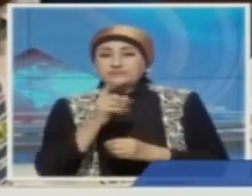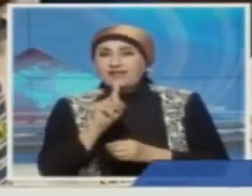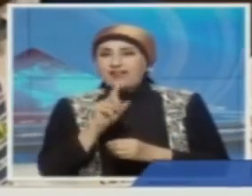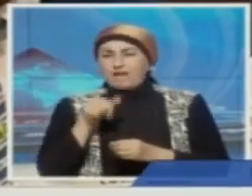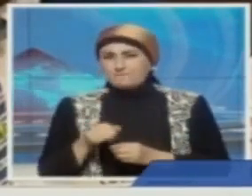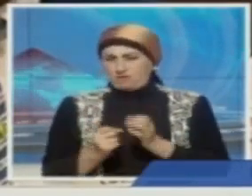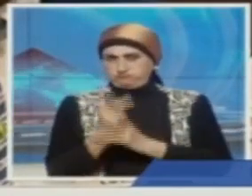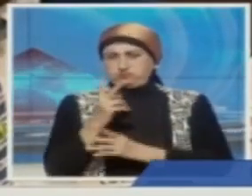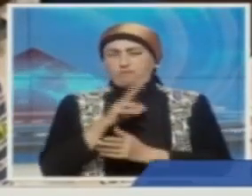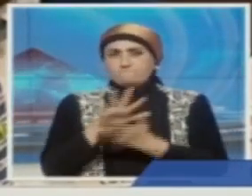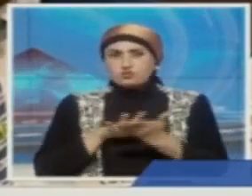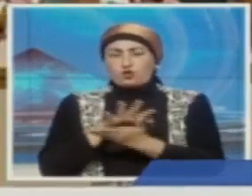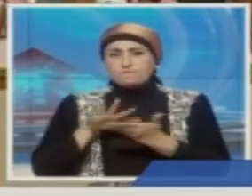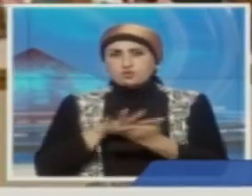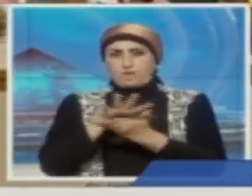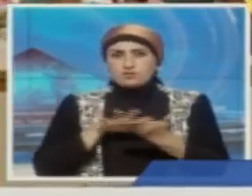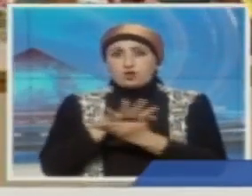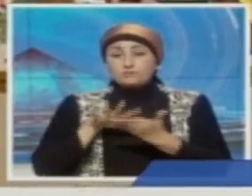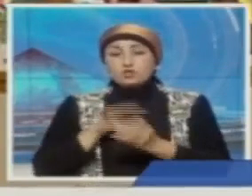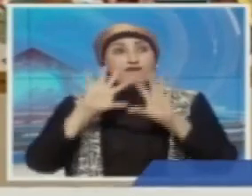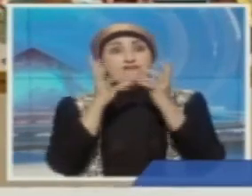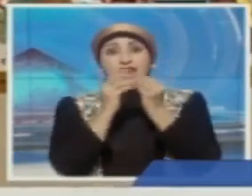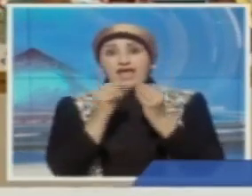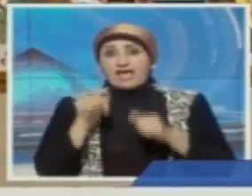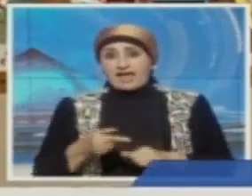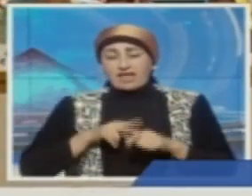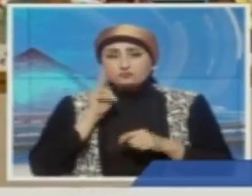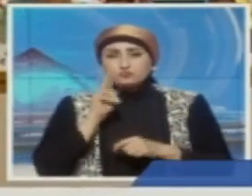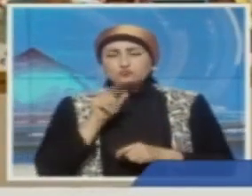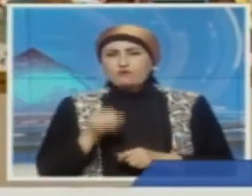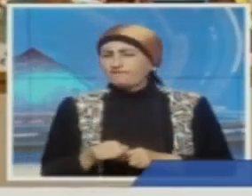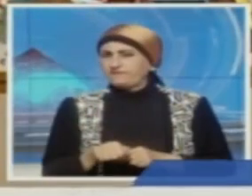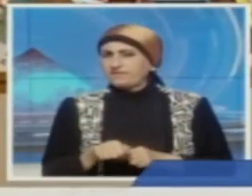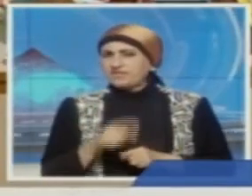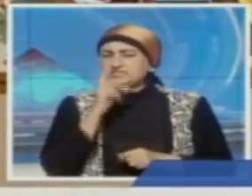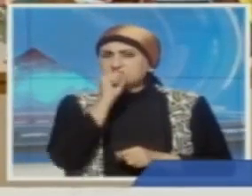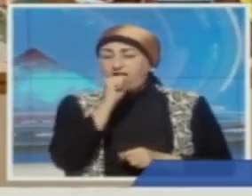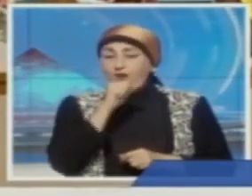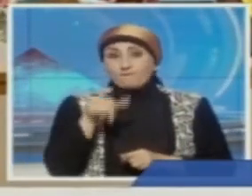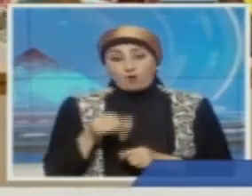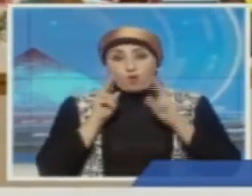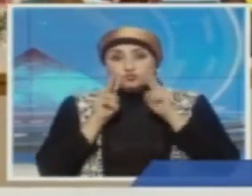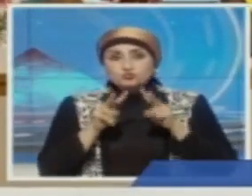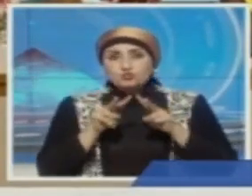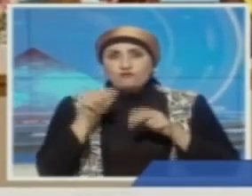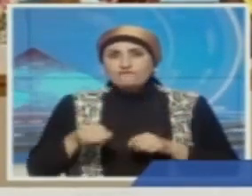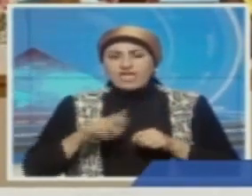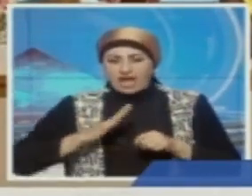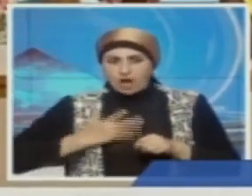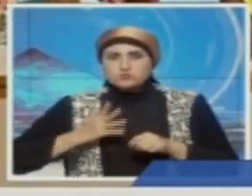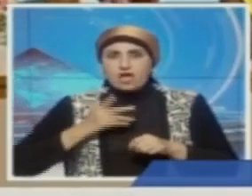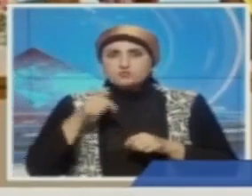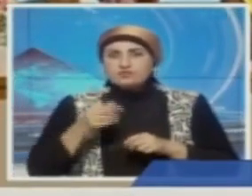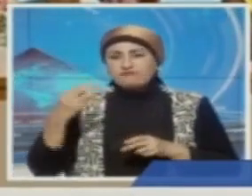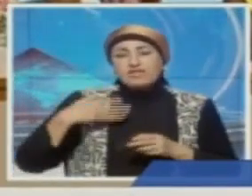الازمات المتتاليه اللي حدثت في المشهد الدولي وظهور اقطاب جديده، اصبحت هذه الاقطاب تبحث عن ادوار مهمه